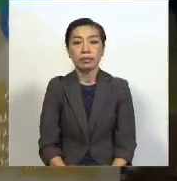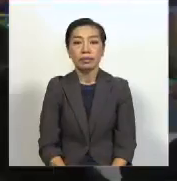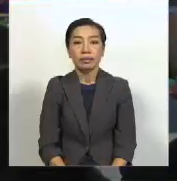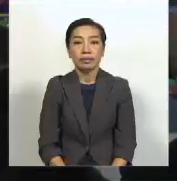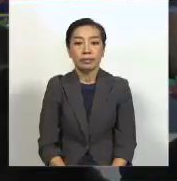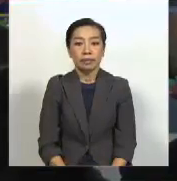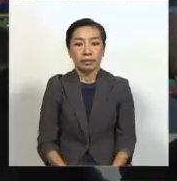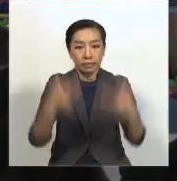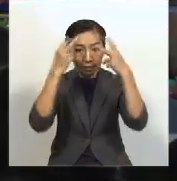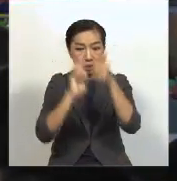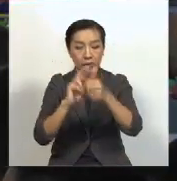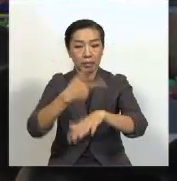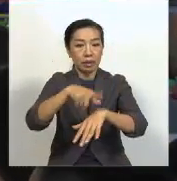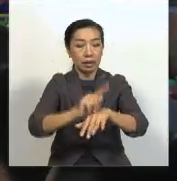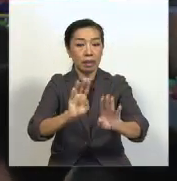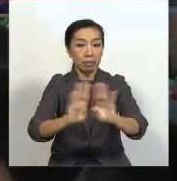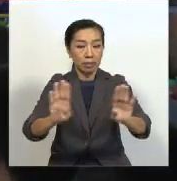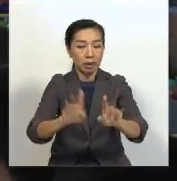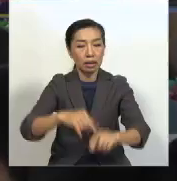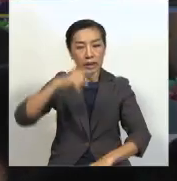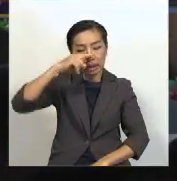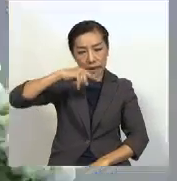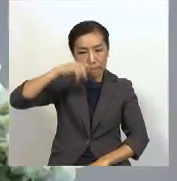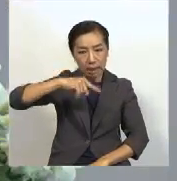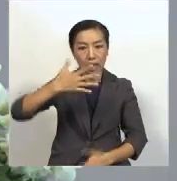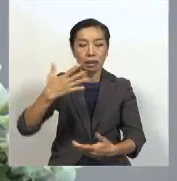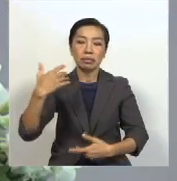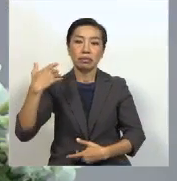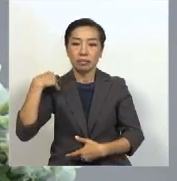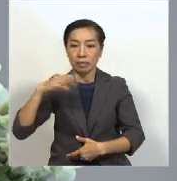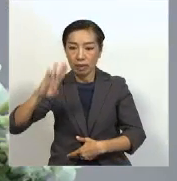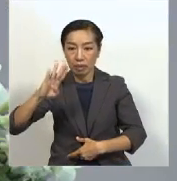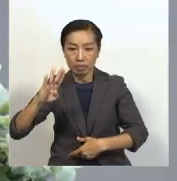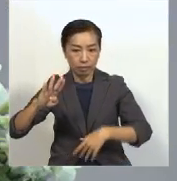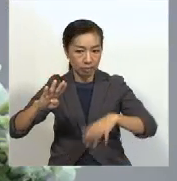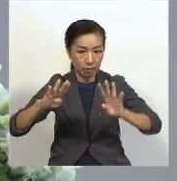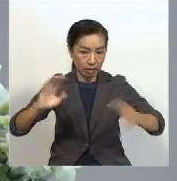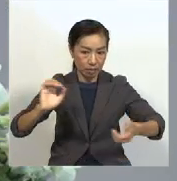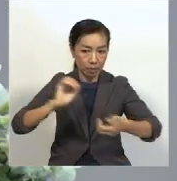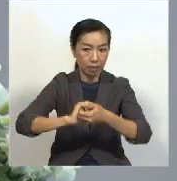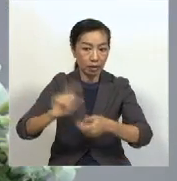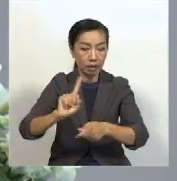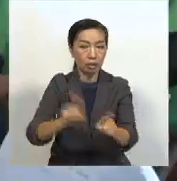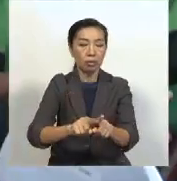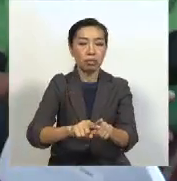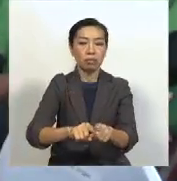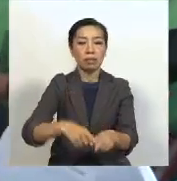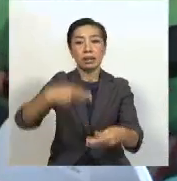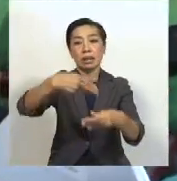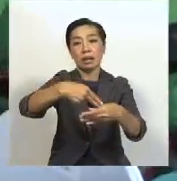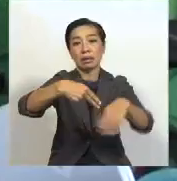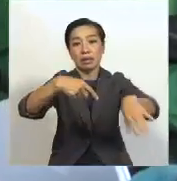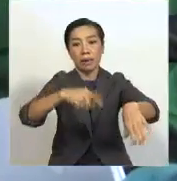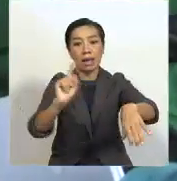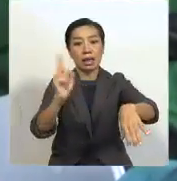ตรียังได้เป็นประธานเปิดโครงการไทยเด็ดแมทชิ่งเดย์ครั้งที่4ด้วยนะคะโดยเป็นสถานีบริการน้ำมันแห่งแรกในภาคเหนือต